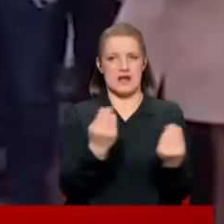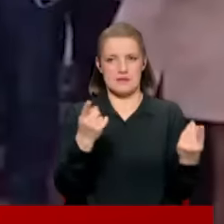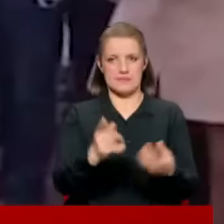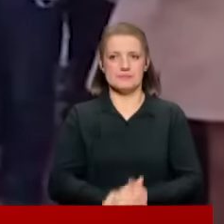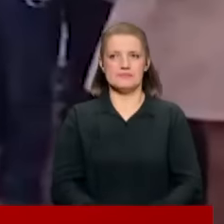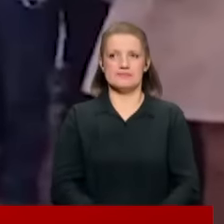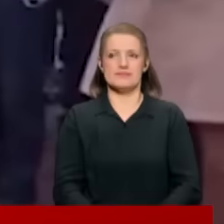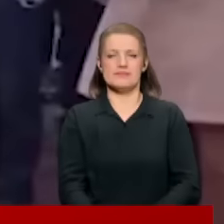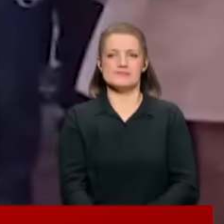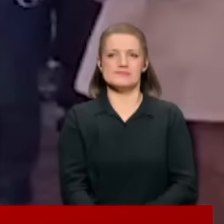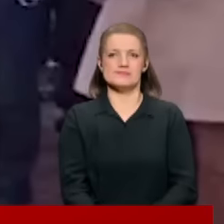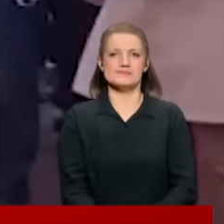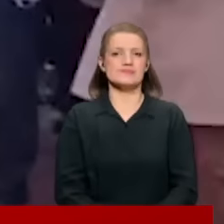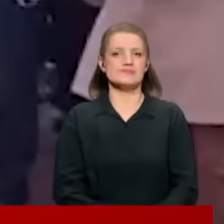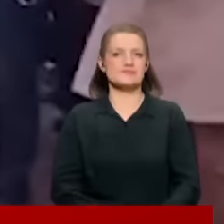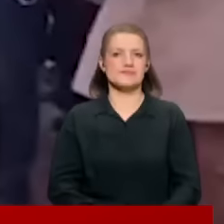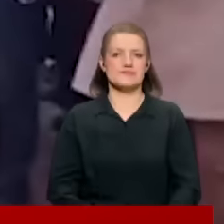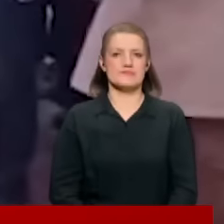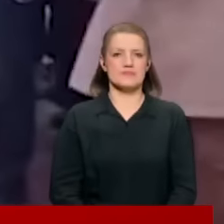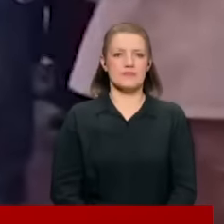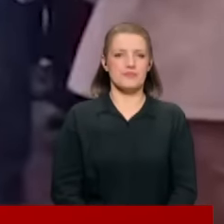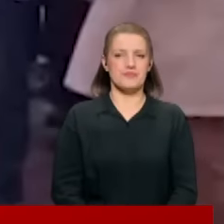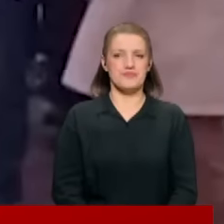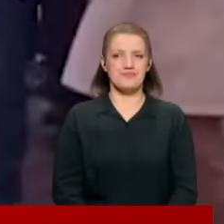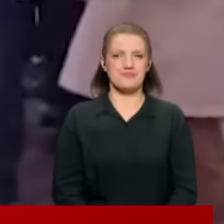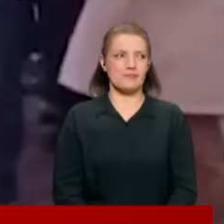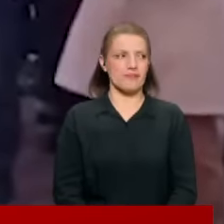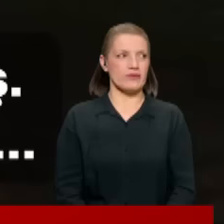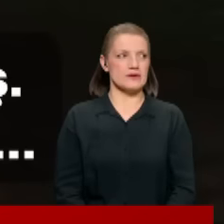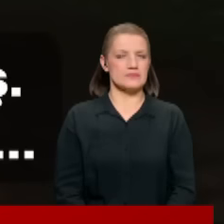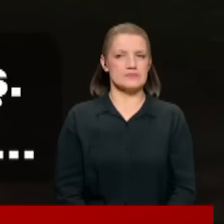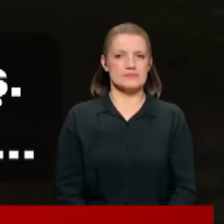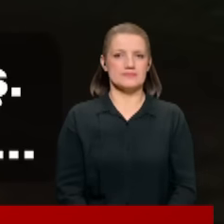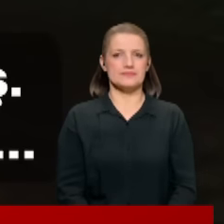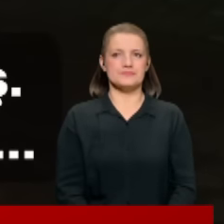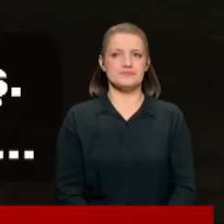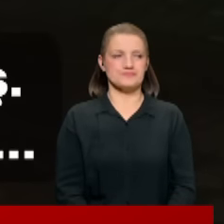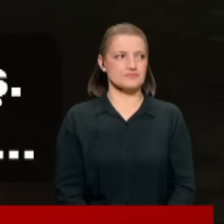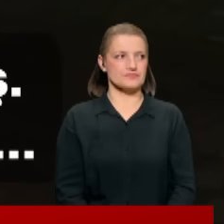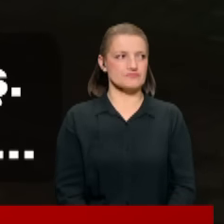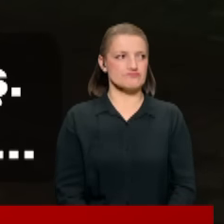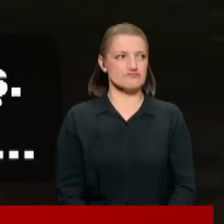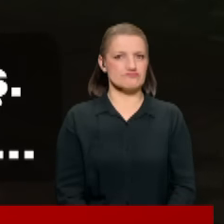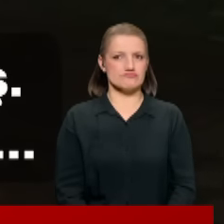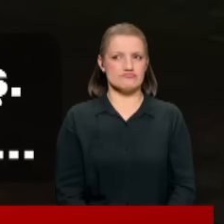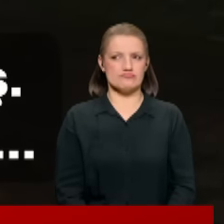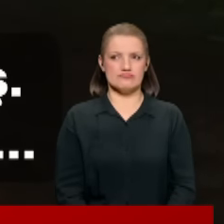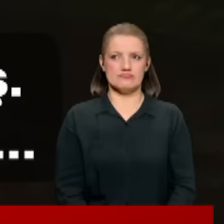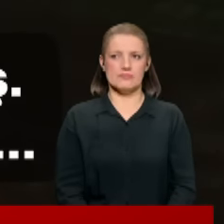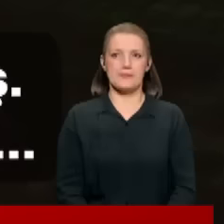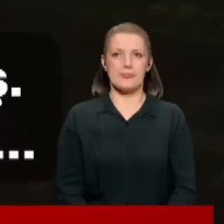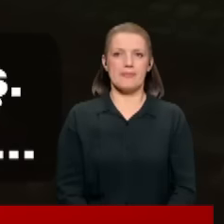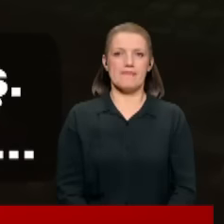Agrobay işçisi direnişin simgesi. Bize randevu vermiştir Çalışma Bakanı Mehmet